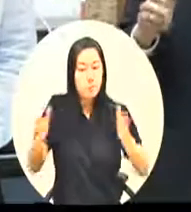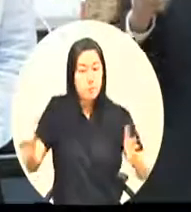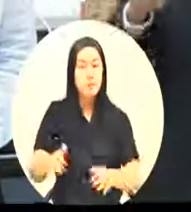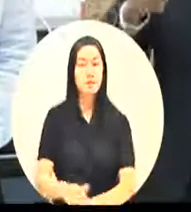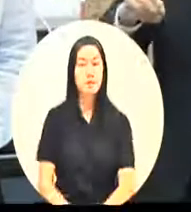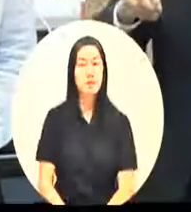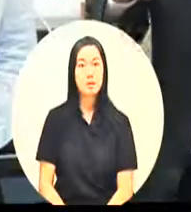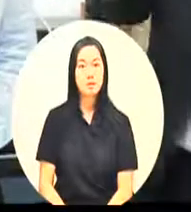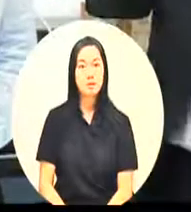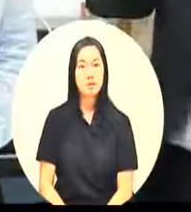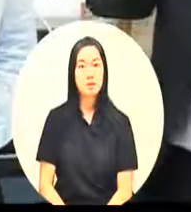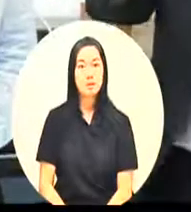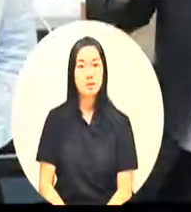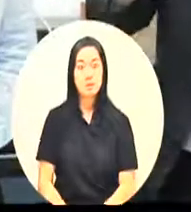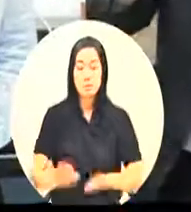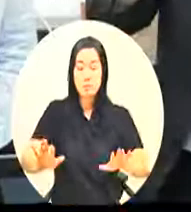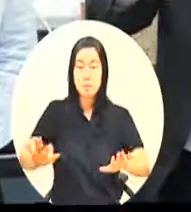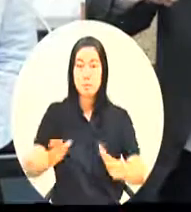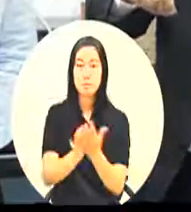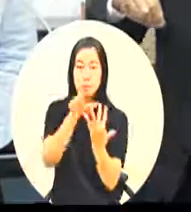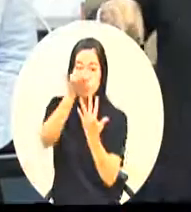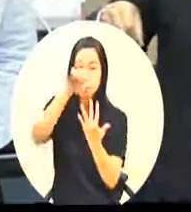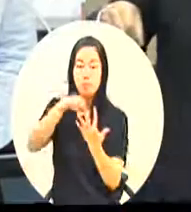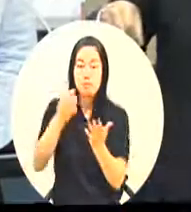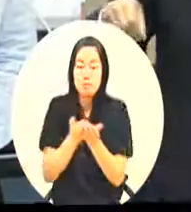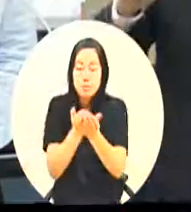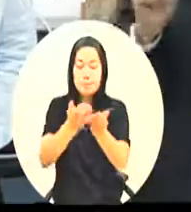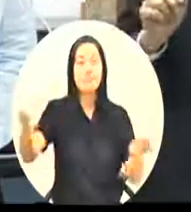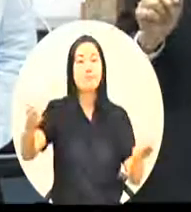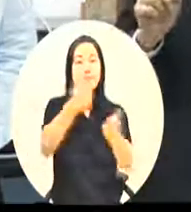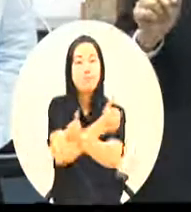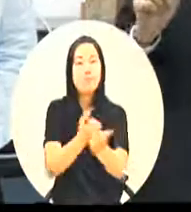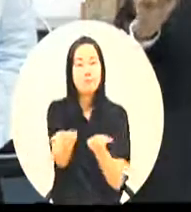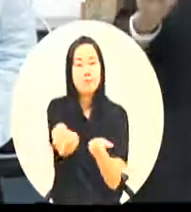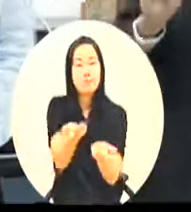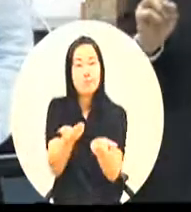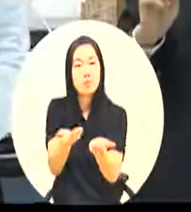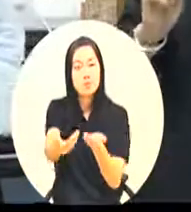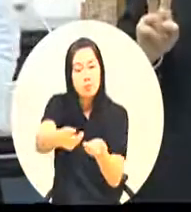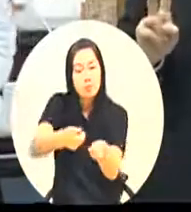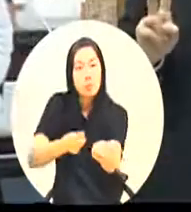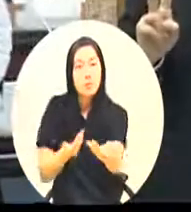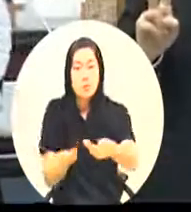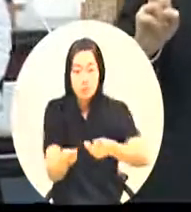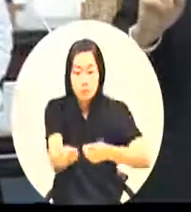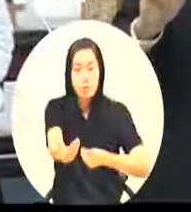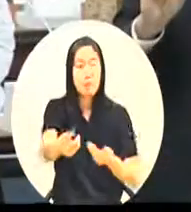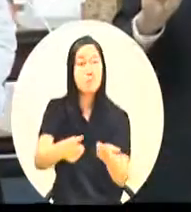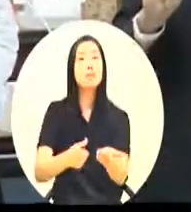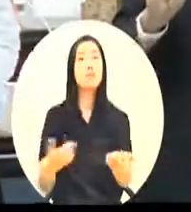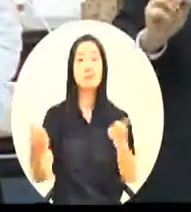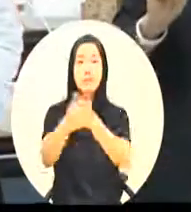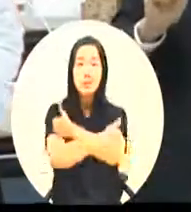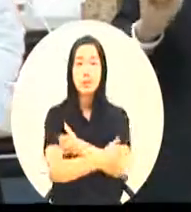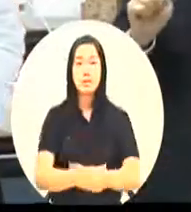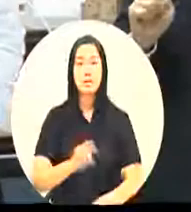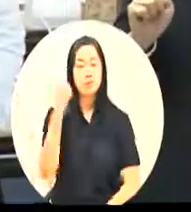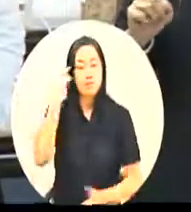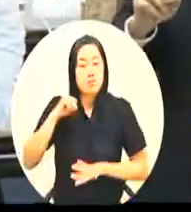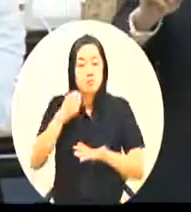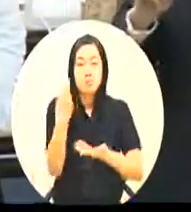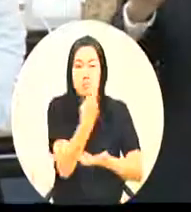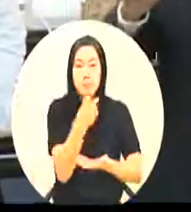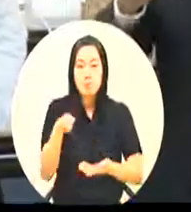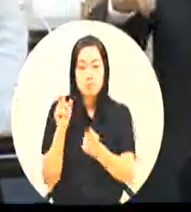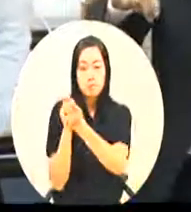前哈会选择用那个替代的渡轮的航线，目前呢哈我们有提供两个方案，但是一个最近